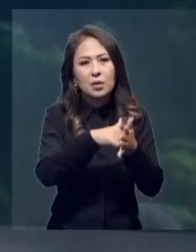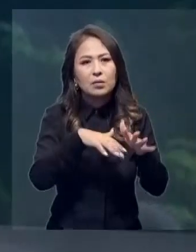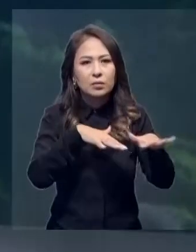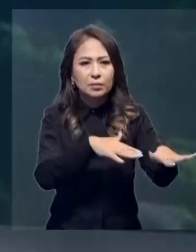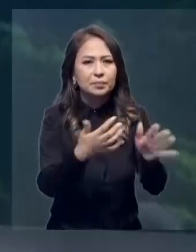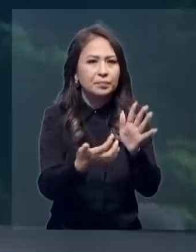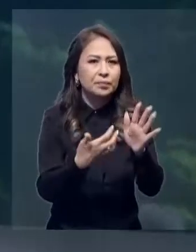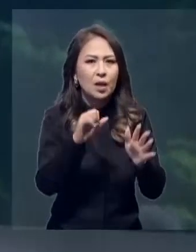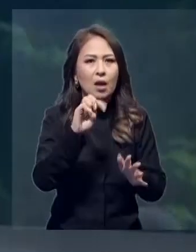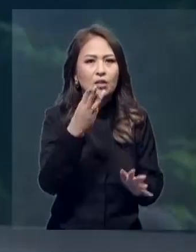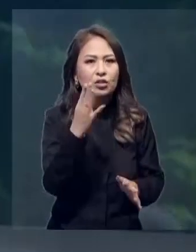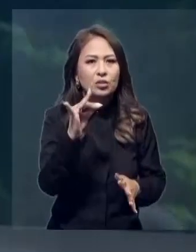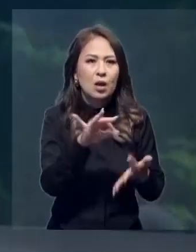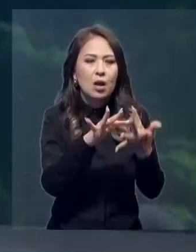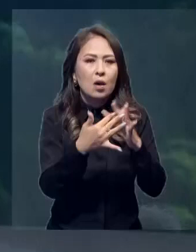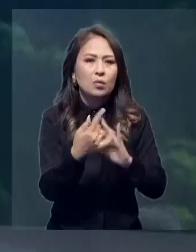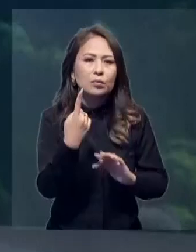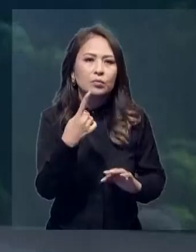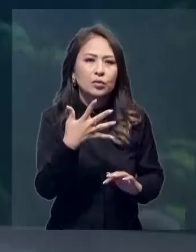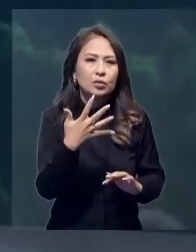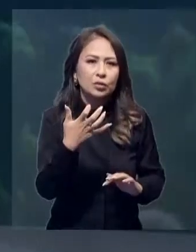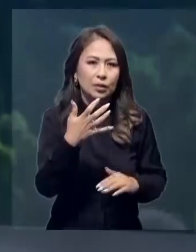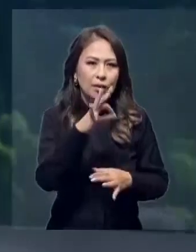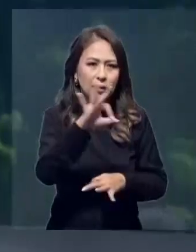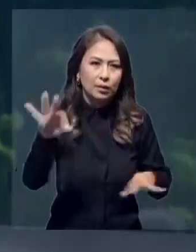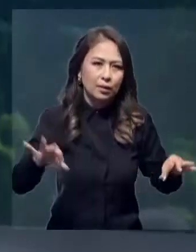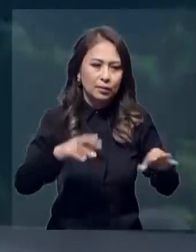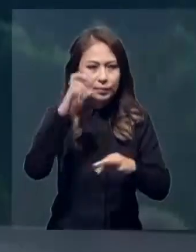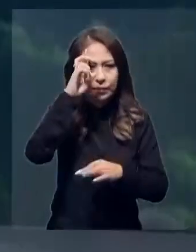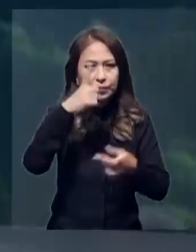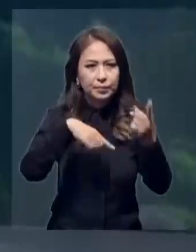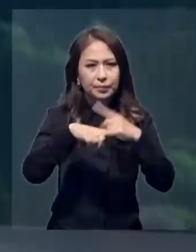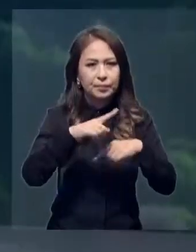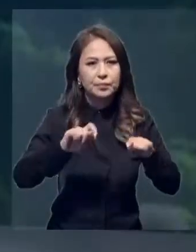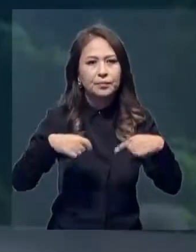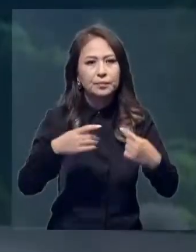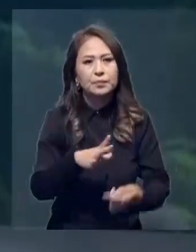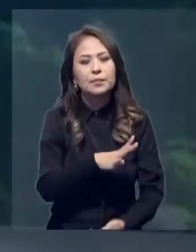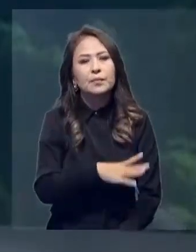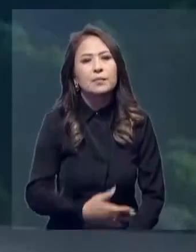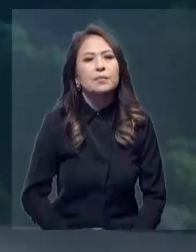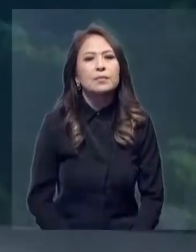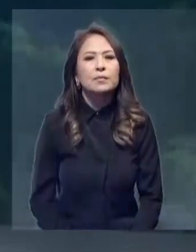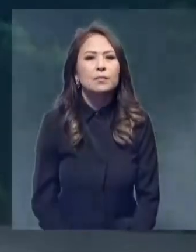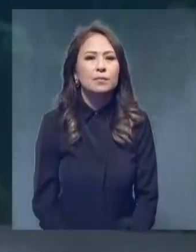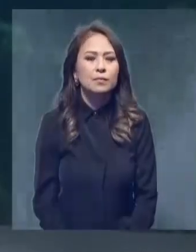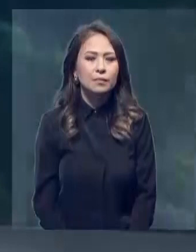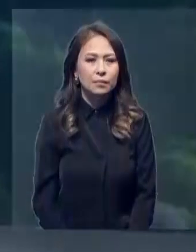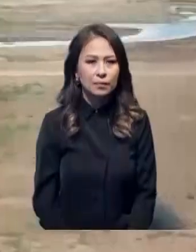жайылым тапшы. Ақши ауылында биыл 1,5 мың гектар жер мемлекет меншігіне қайтарылған. Толығырақ Ардақ Айбарұлы